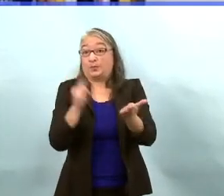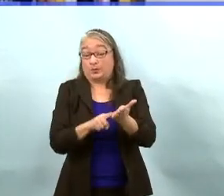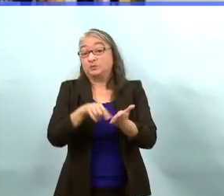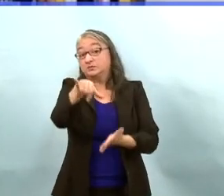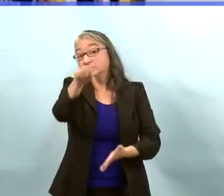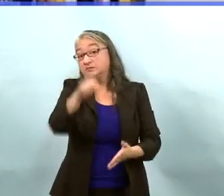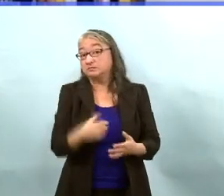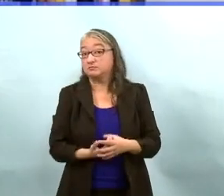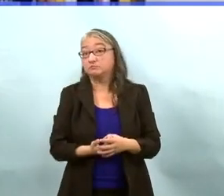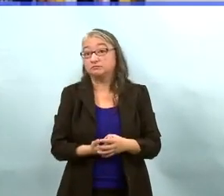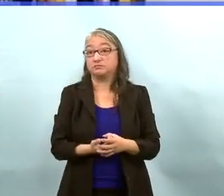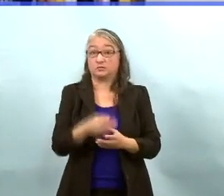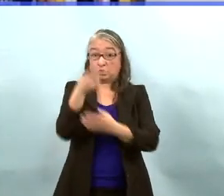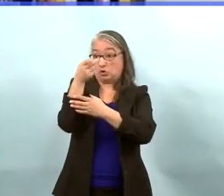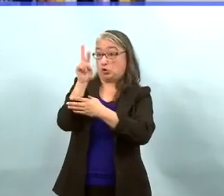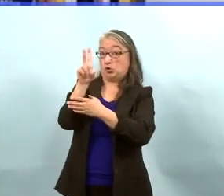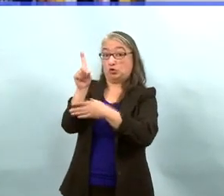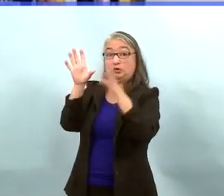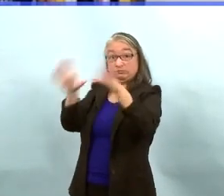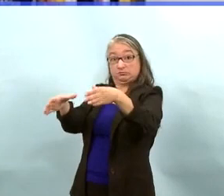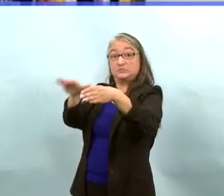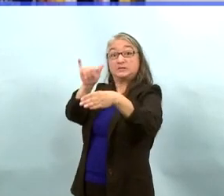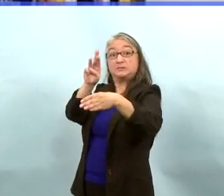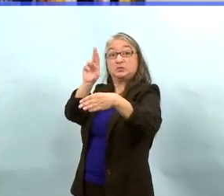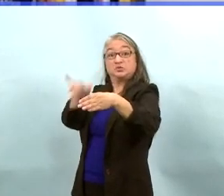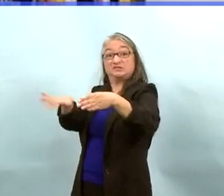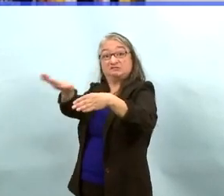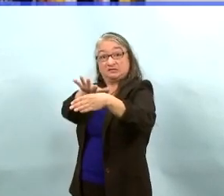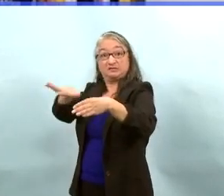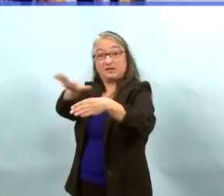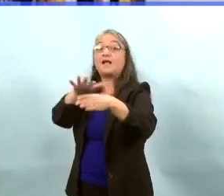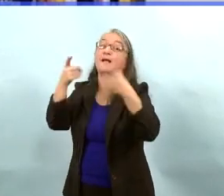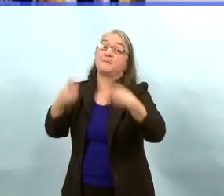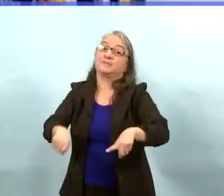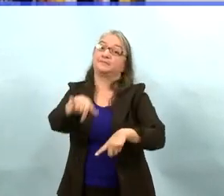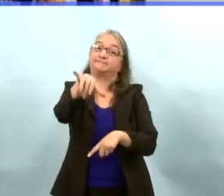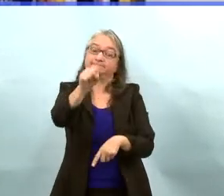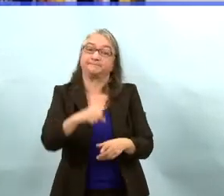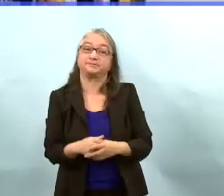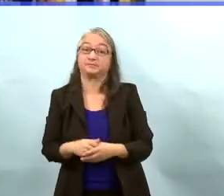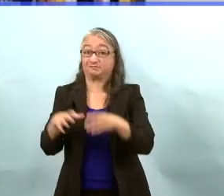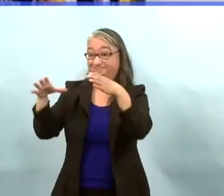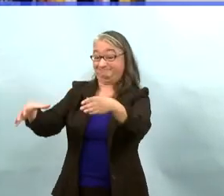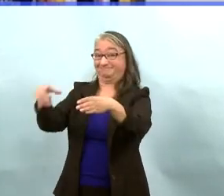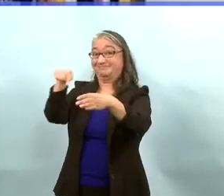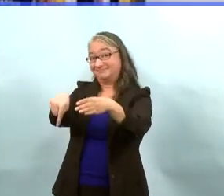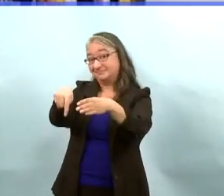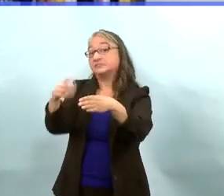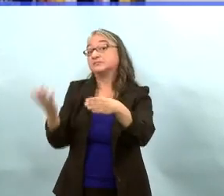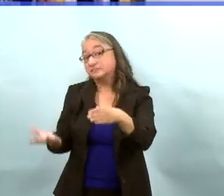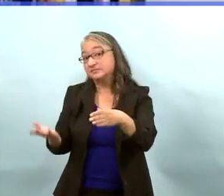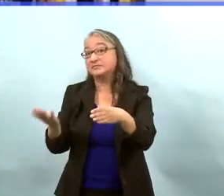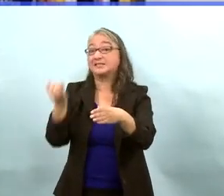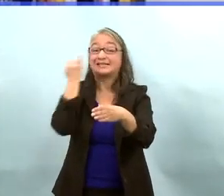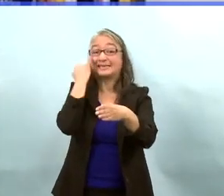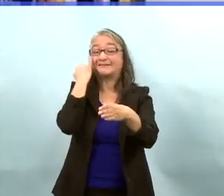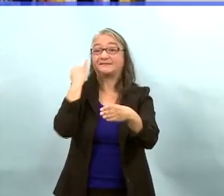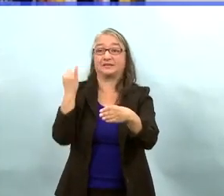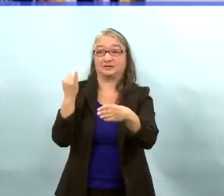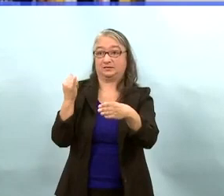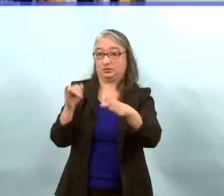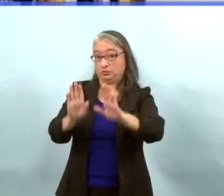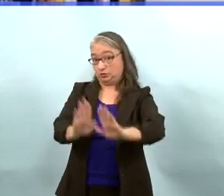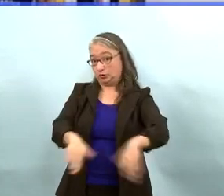des répercussions de l'immunité de groupe, c'est pas une immunité de groupe à 100%, mais c'est lorsque l'on compare les